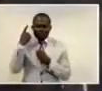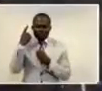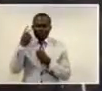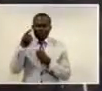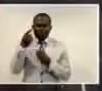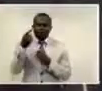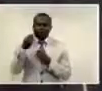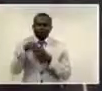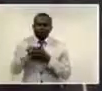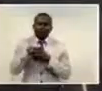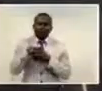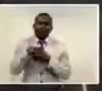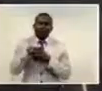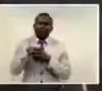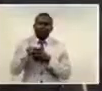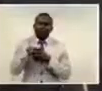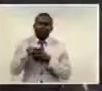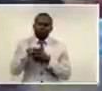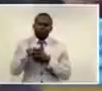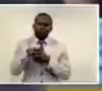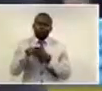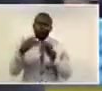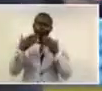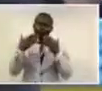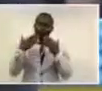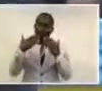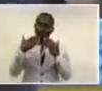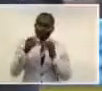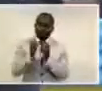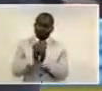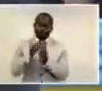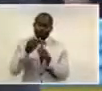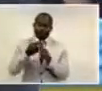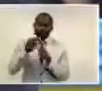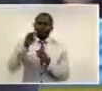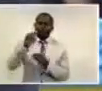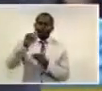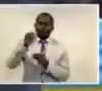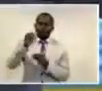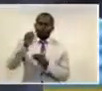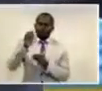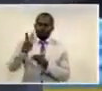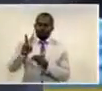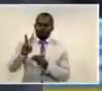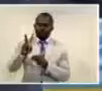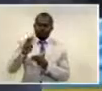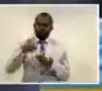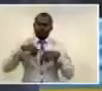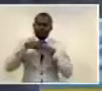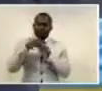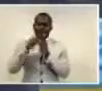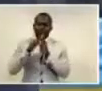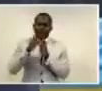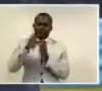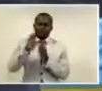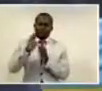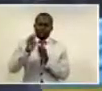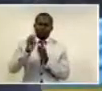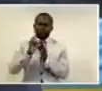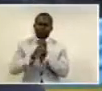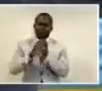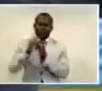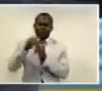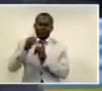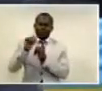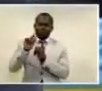mwihorere gira vuba murakoze nitwa Nzabahimana Jean Marie Vianney ntuye mu mudugudu wa Rebero akagari ka